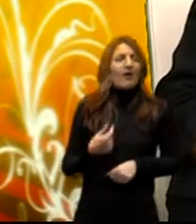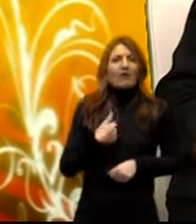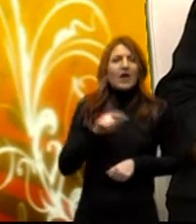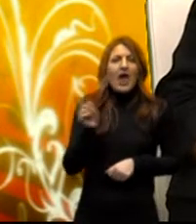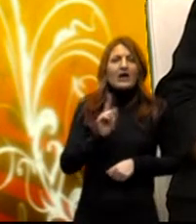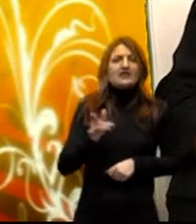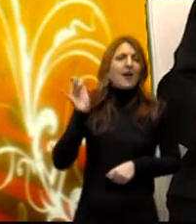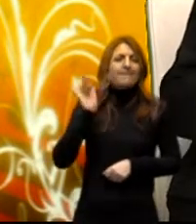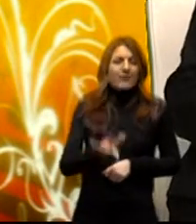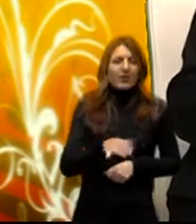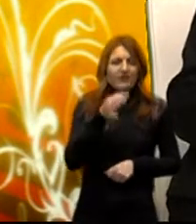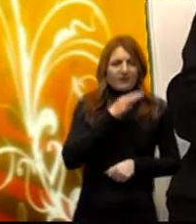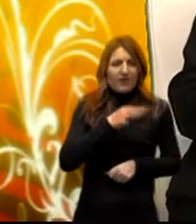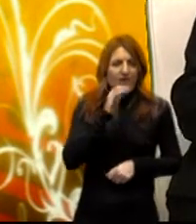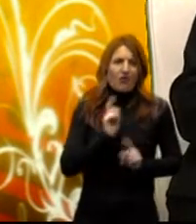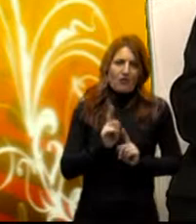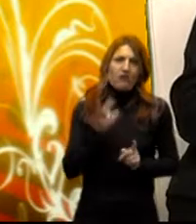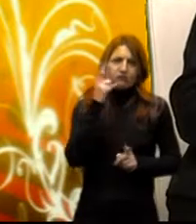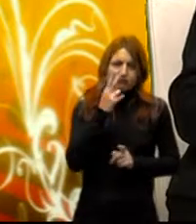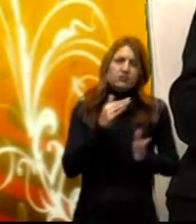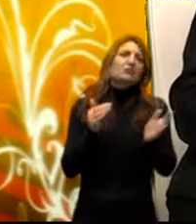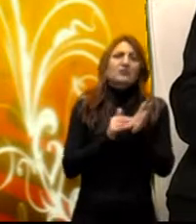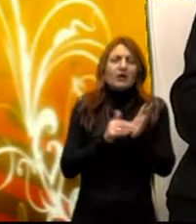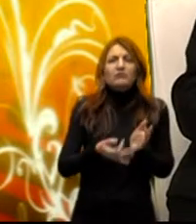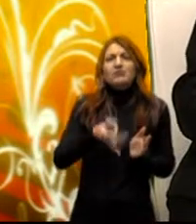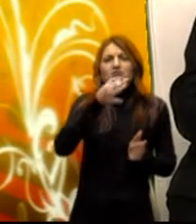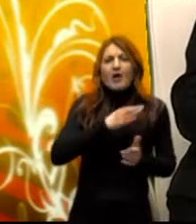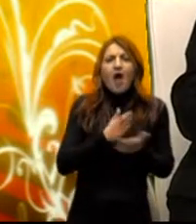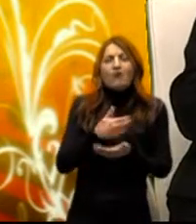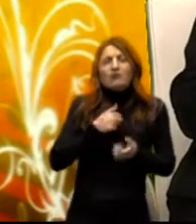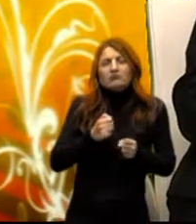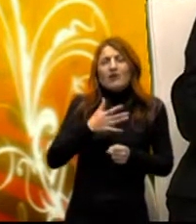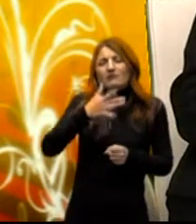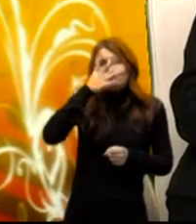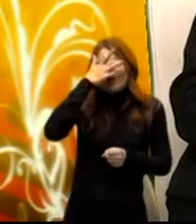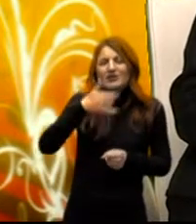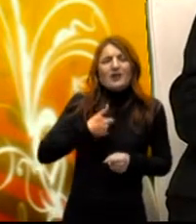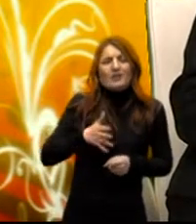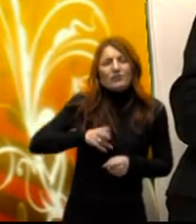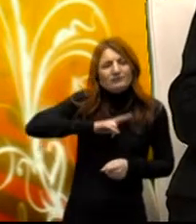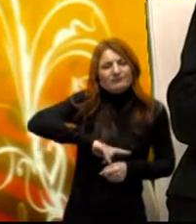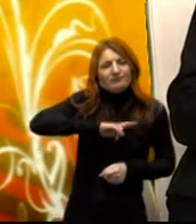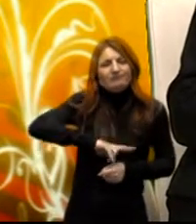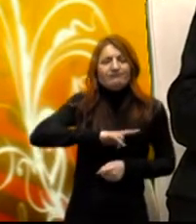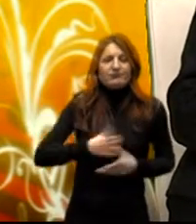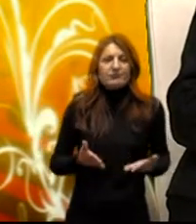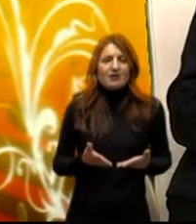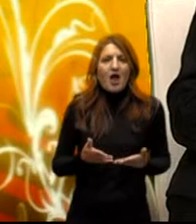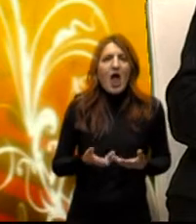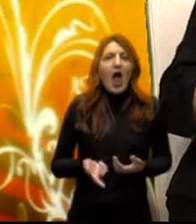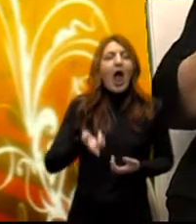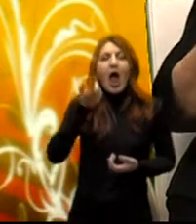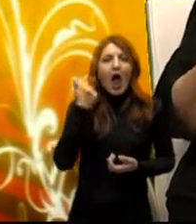se uzmu. Da pače, treba se uzeti lijek ako čovjeka boli glava, ako ne može izdržati. Ali to ne